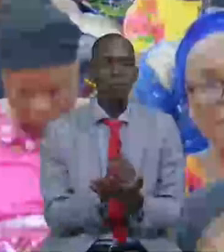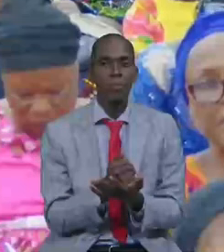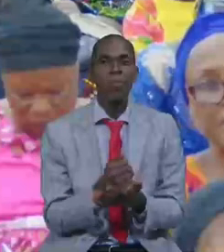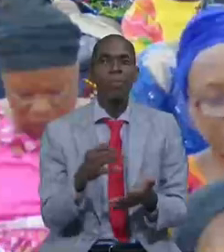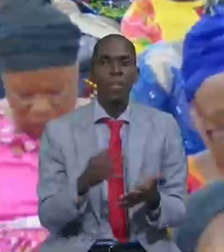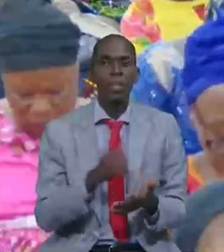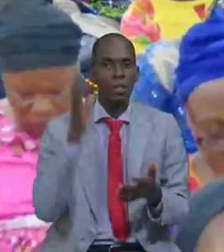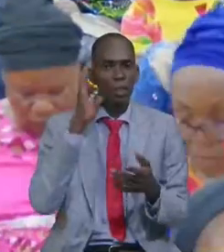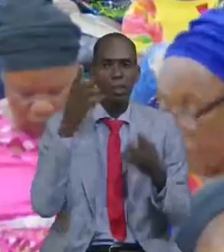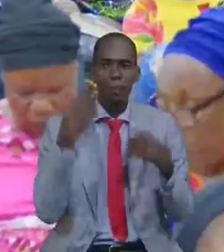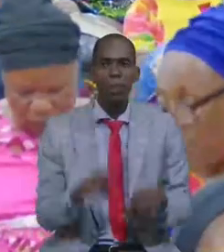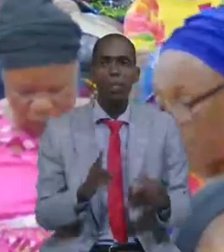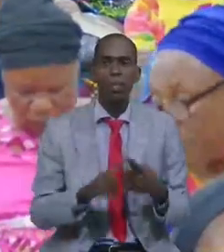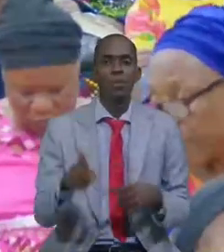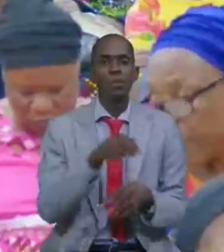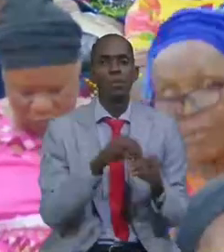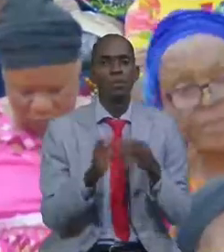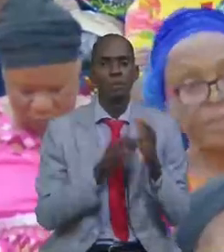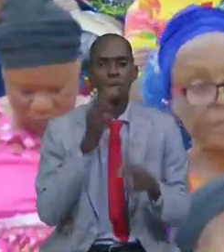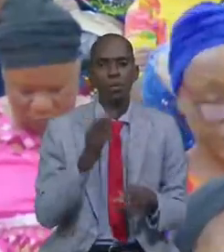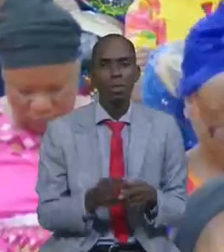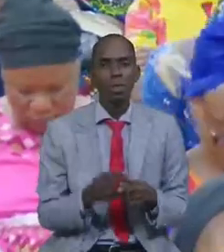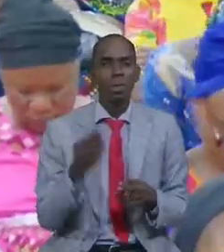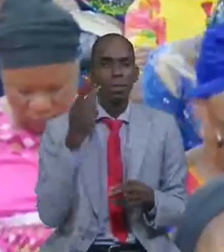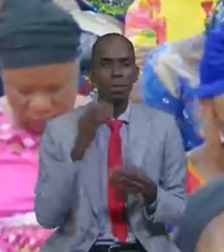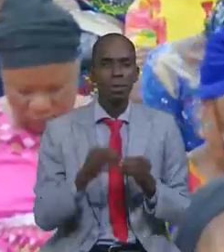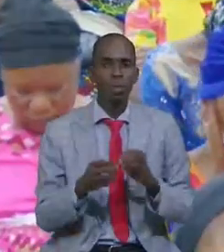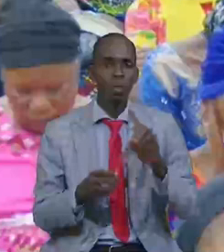Ça va t'arriver. Premier point donc,